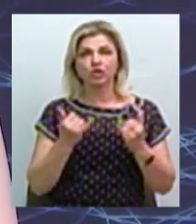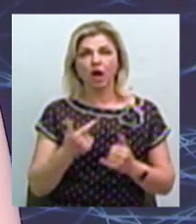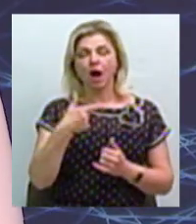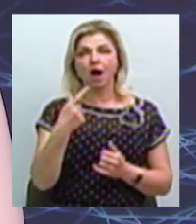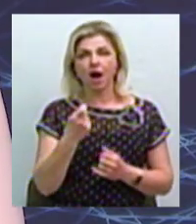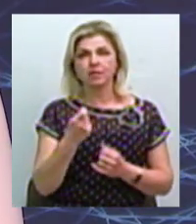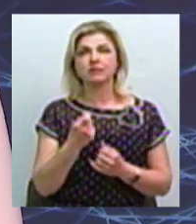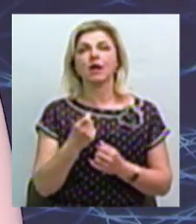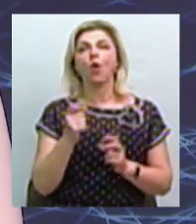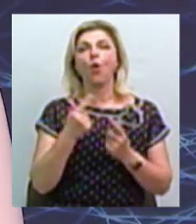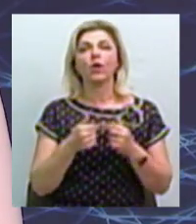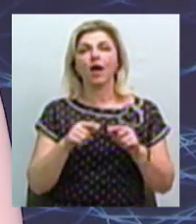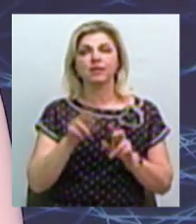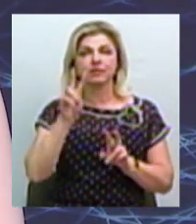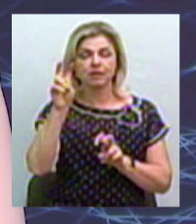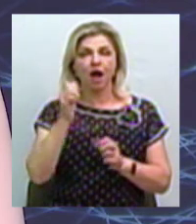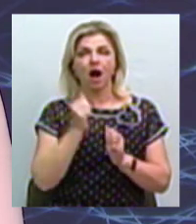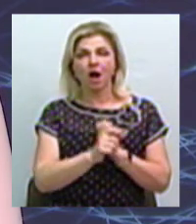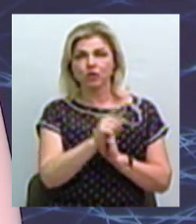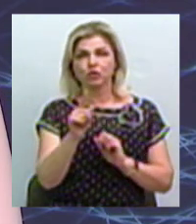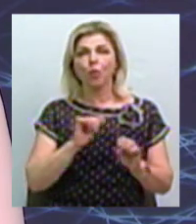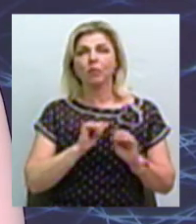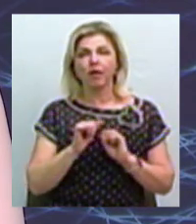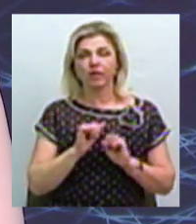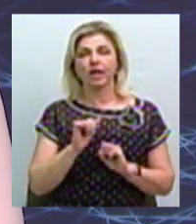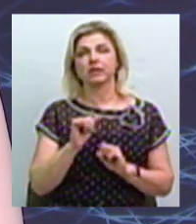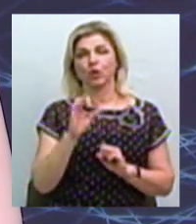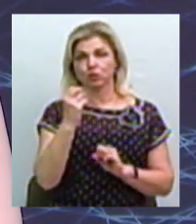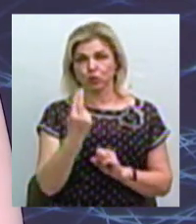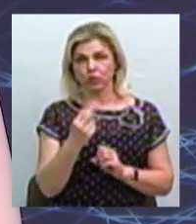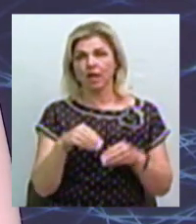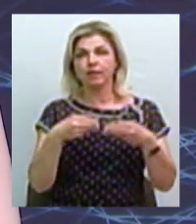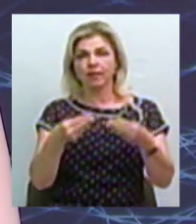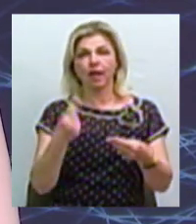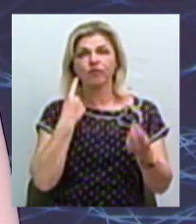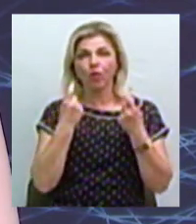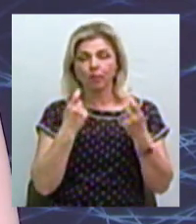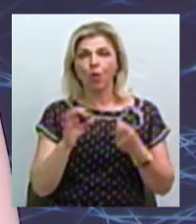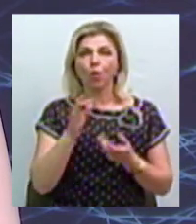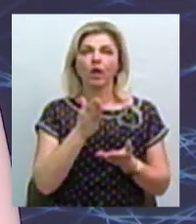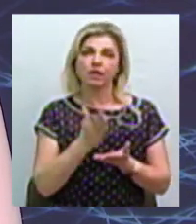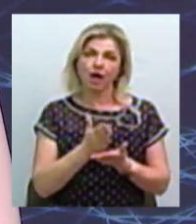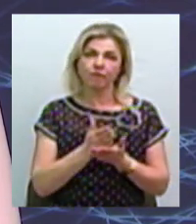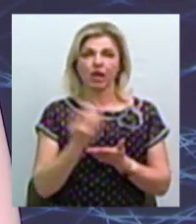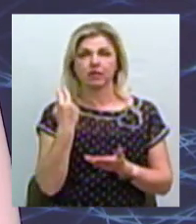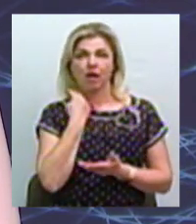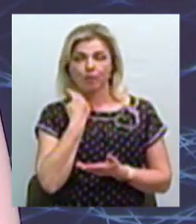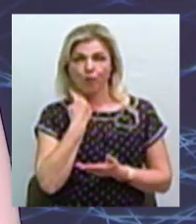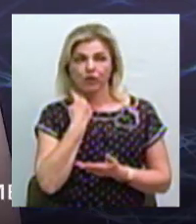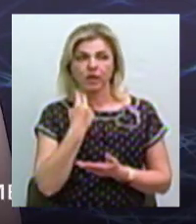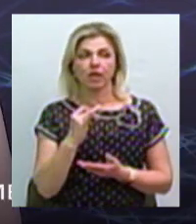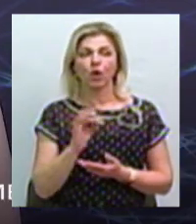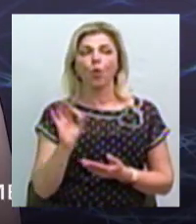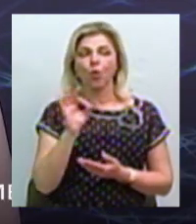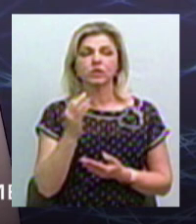газопостачальна організація кожному управлінню соціального захисту населення надає інформацію щодо наявної заборгованості і